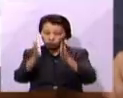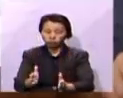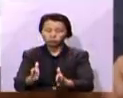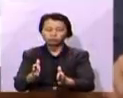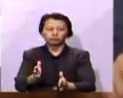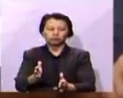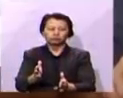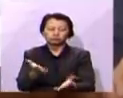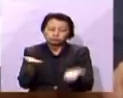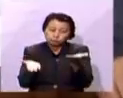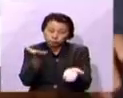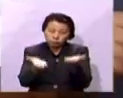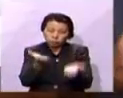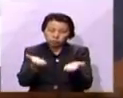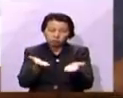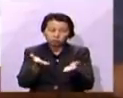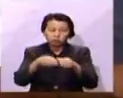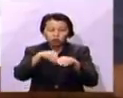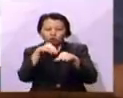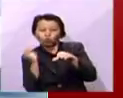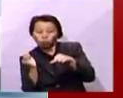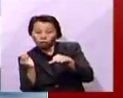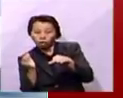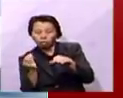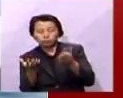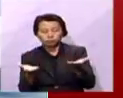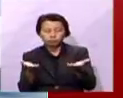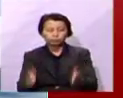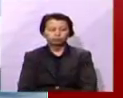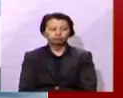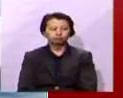yang mungkin terkeluar daripada kapal.